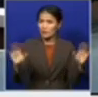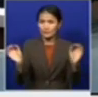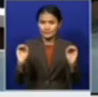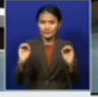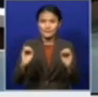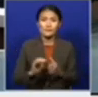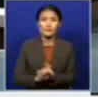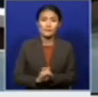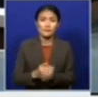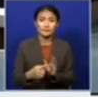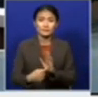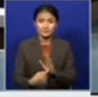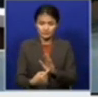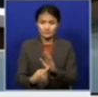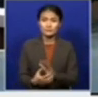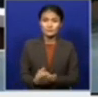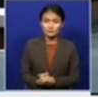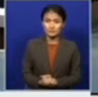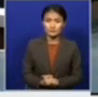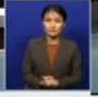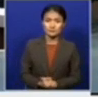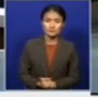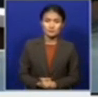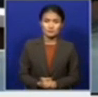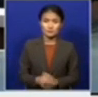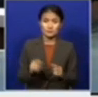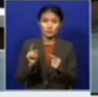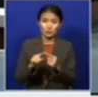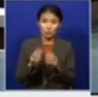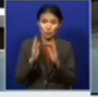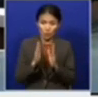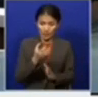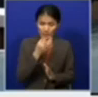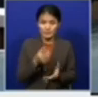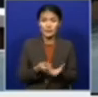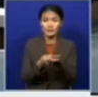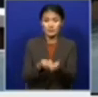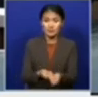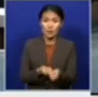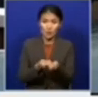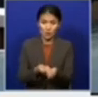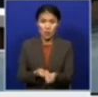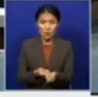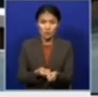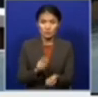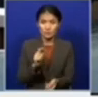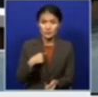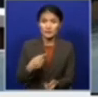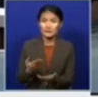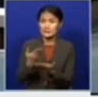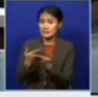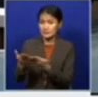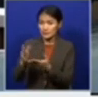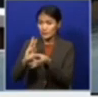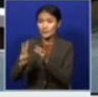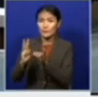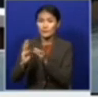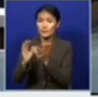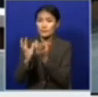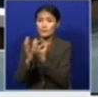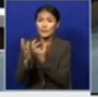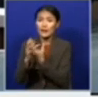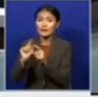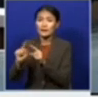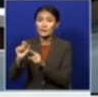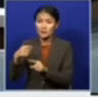เข้าใจได้ยากค่ะแต่ที่เข้าใจได้ยากกันจนถึงทุกวันนี้เป็นเพราะว่าหน่วยงานภาครัฐไม่ได้มีการเผยแพร่ข้อมูลต่อสาธารณช